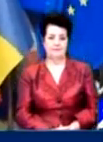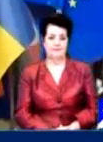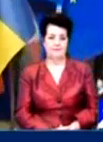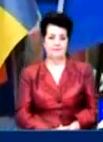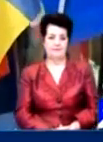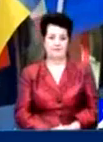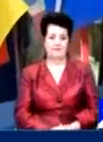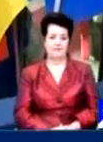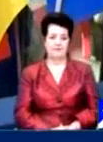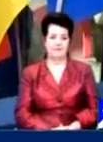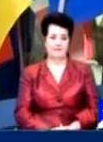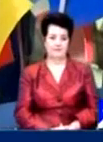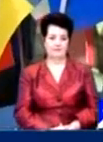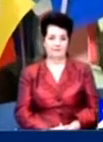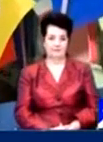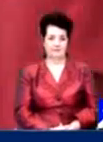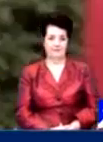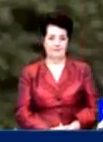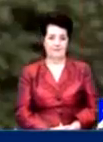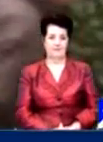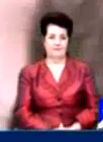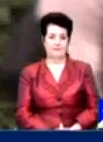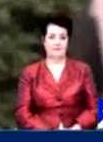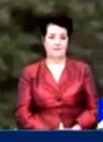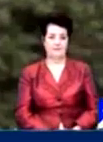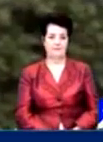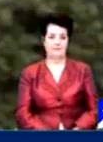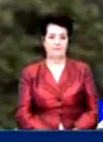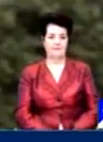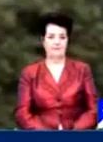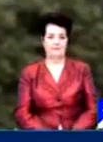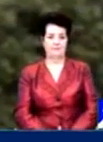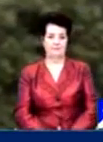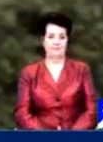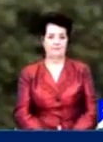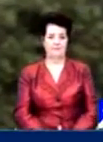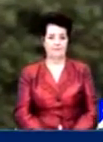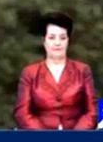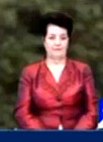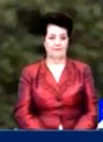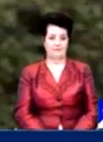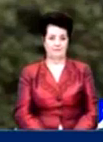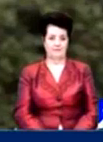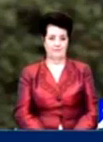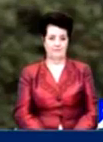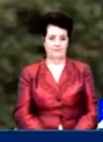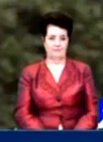C'était le moment musical numéro 3 de Schubert. Je l'ai choisi parce que je l'ai trouvé vraiment déjà